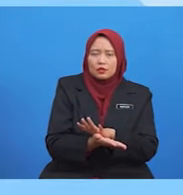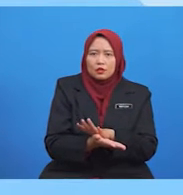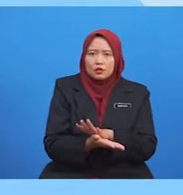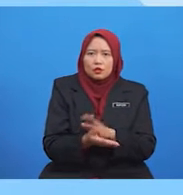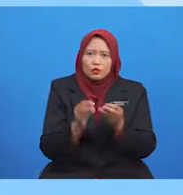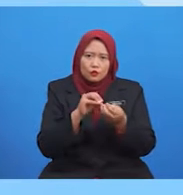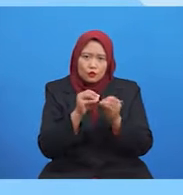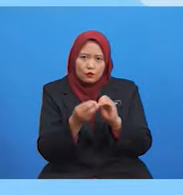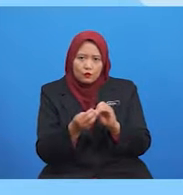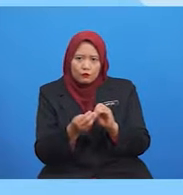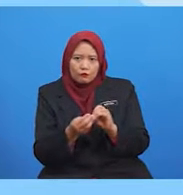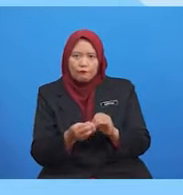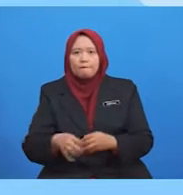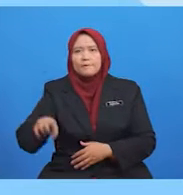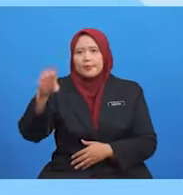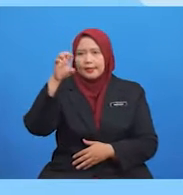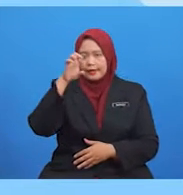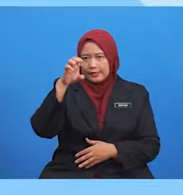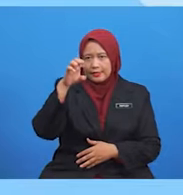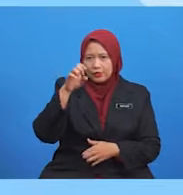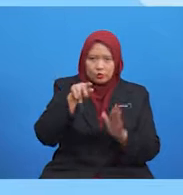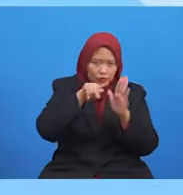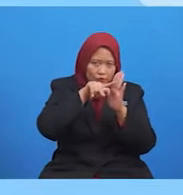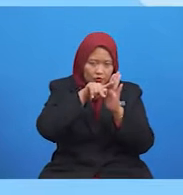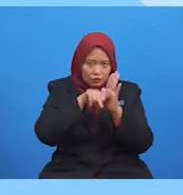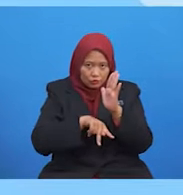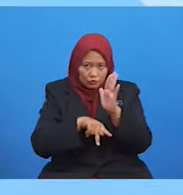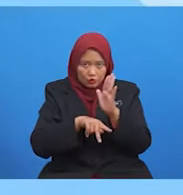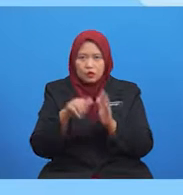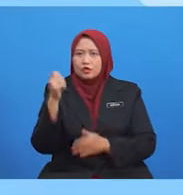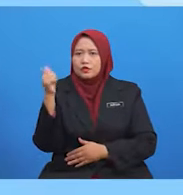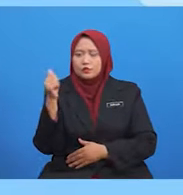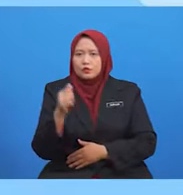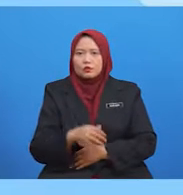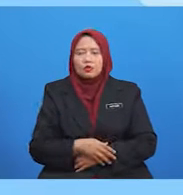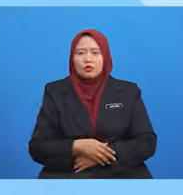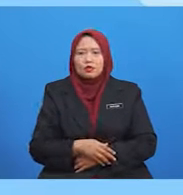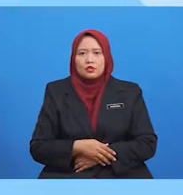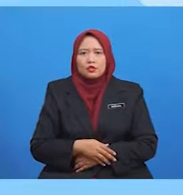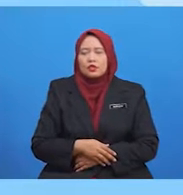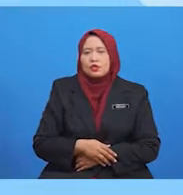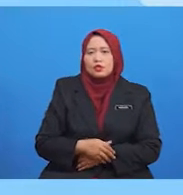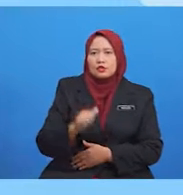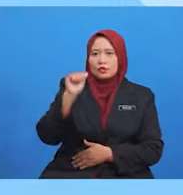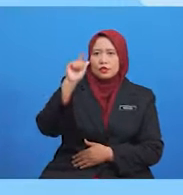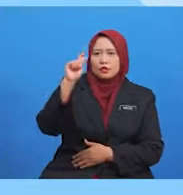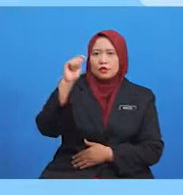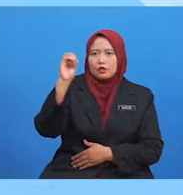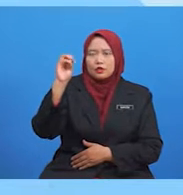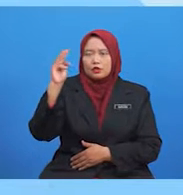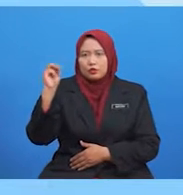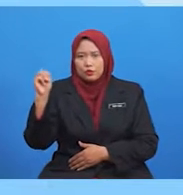Bilangan elektron telah menjadi 10. Maka atom tersebut telah